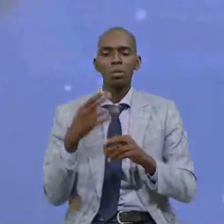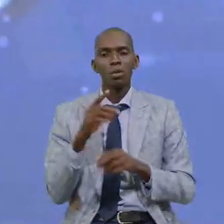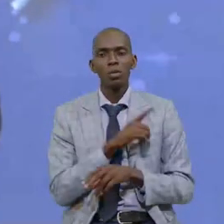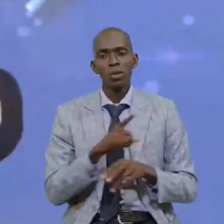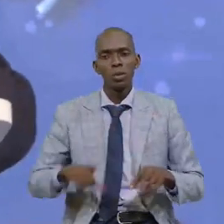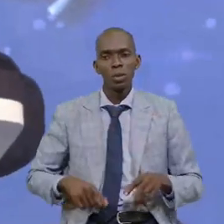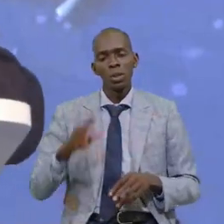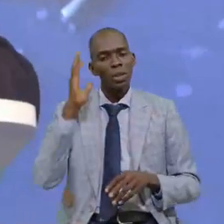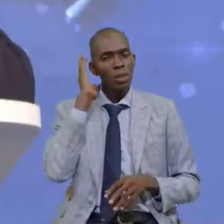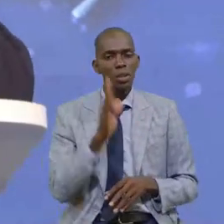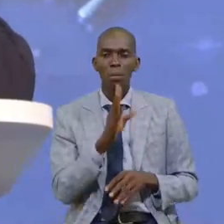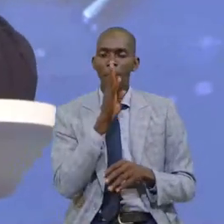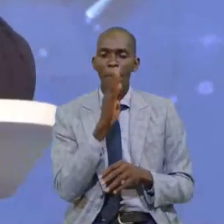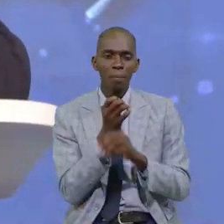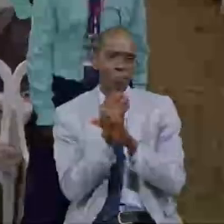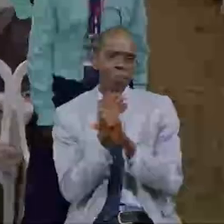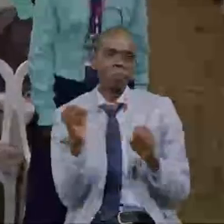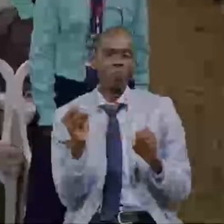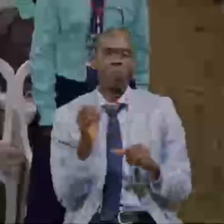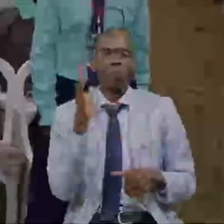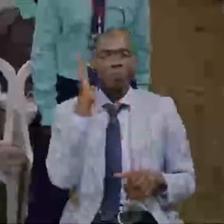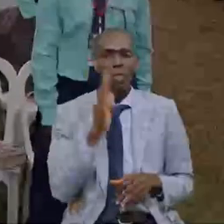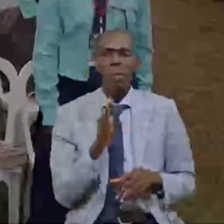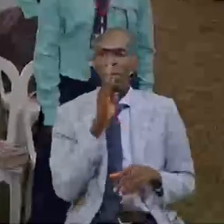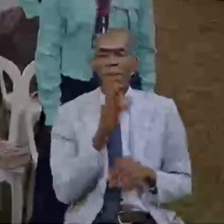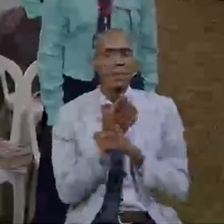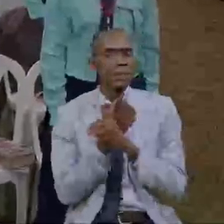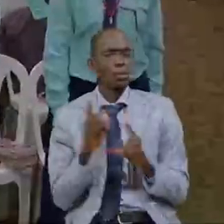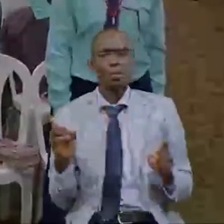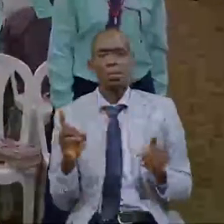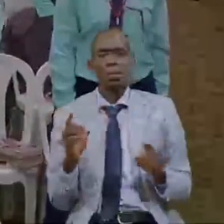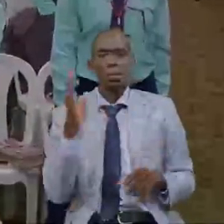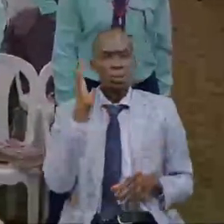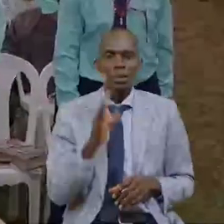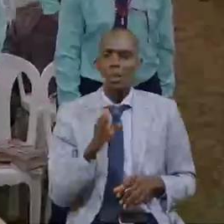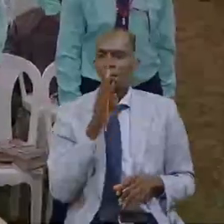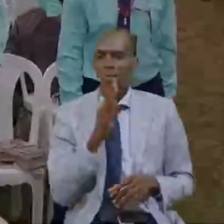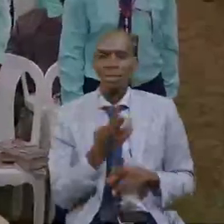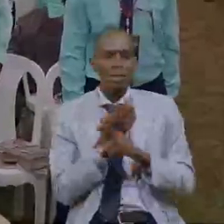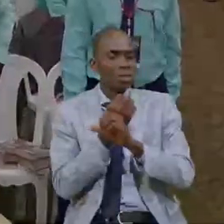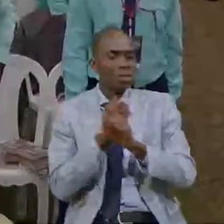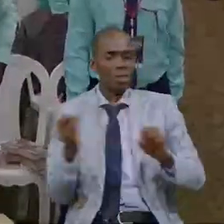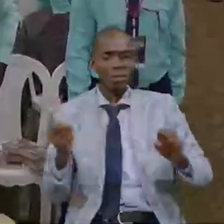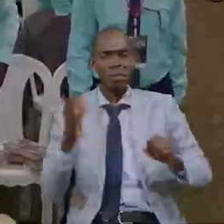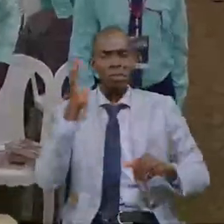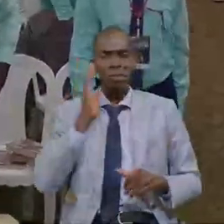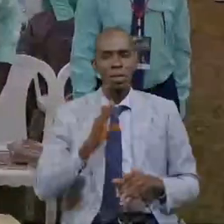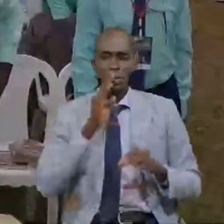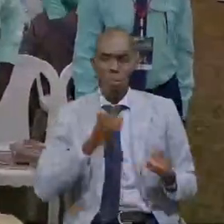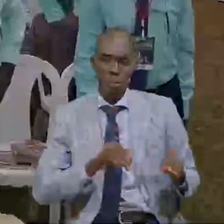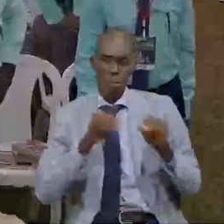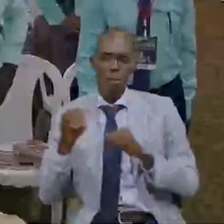sauvé, sera guéri, sera délivré, sera racheté,